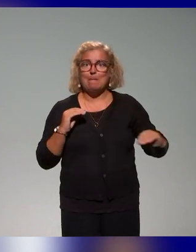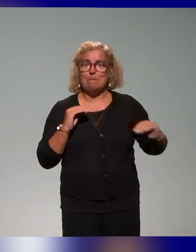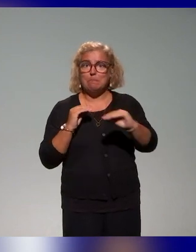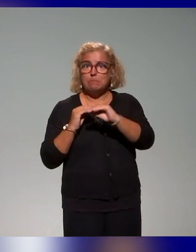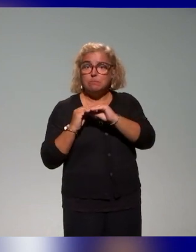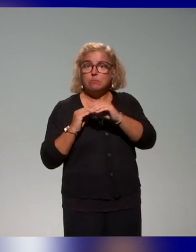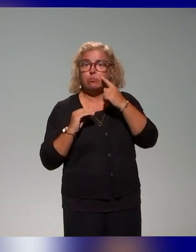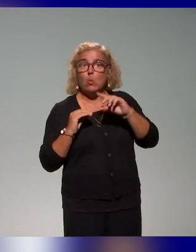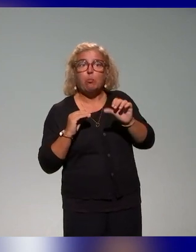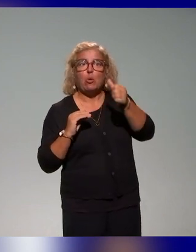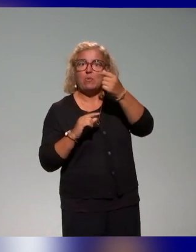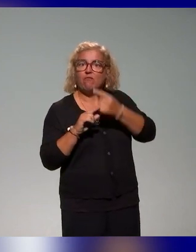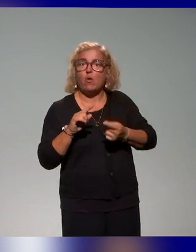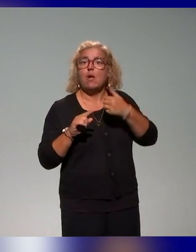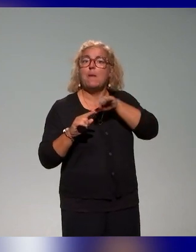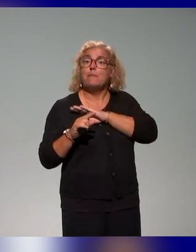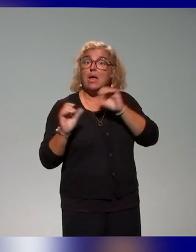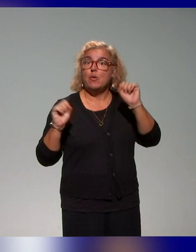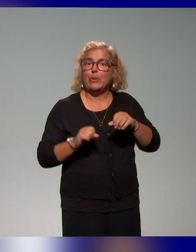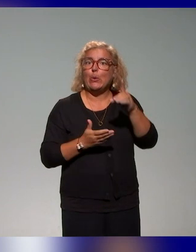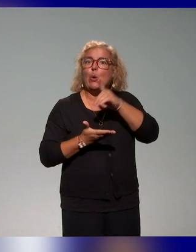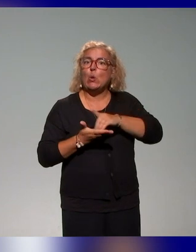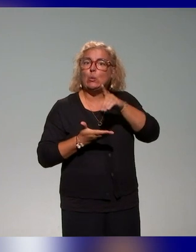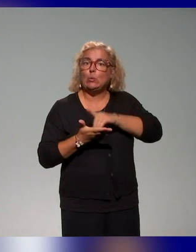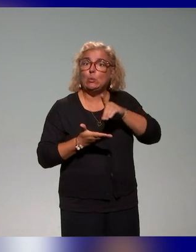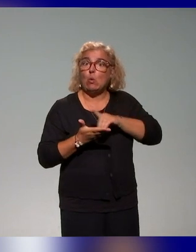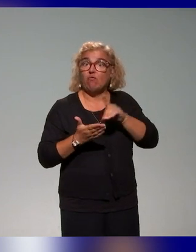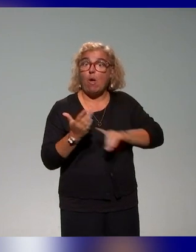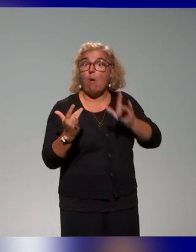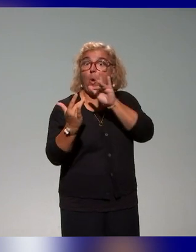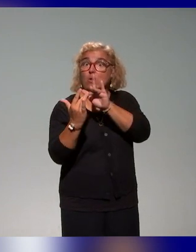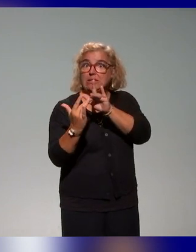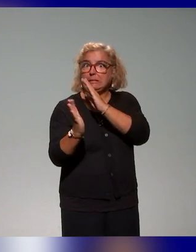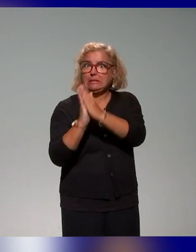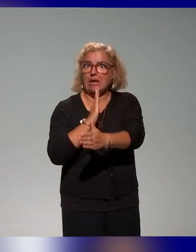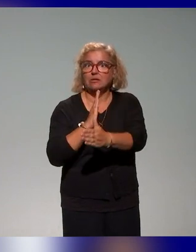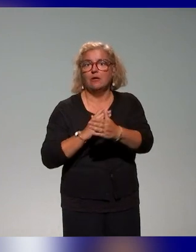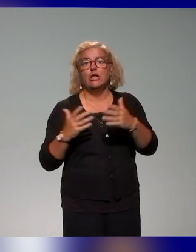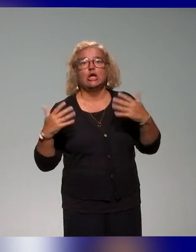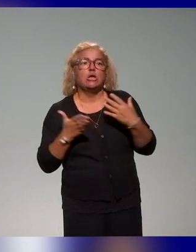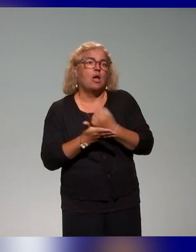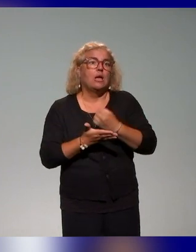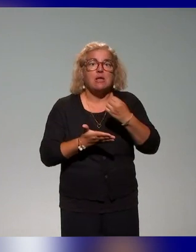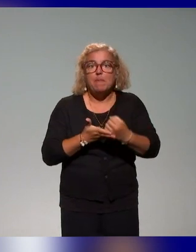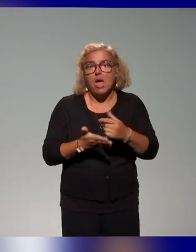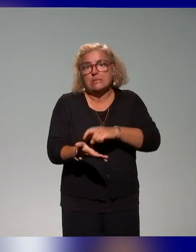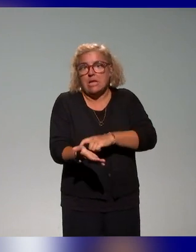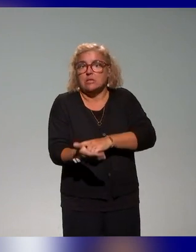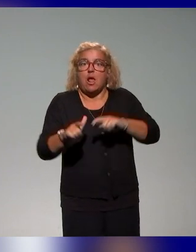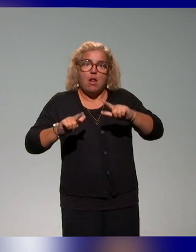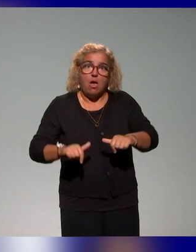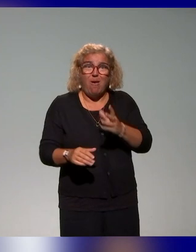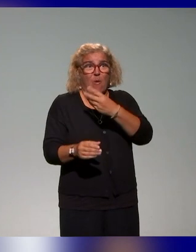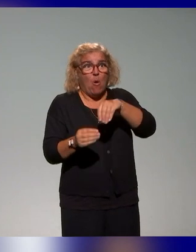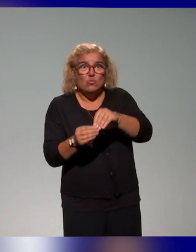qu'on peut faire des devoirs en ligne. Et évidemment, quand on est en condition d'examen, il y a déjà un stress naturel, et en plus, si on a du mal à